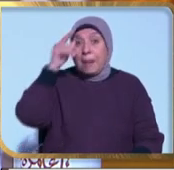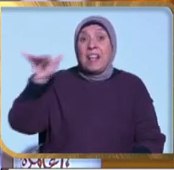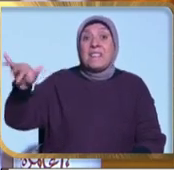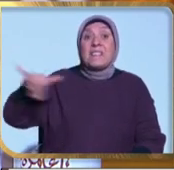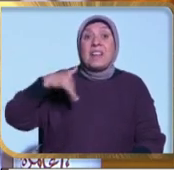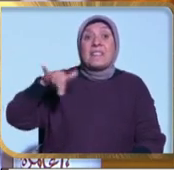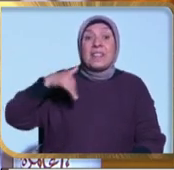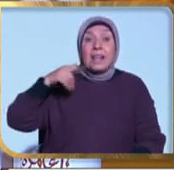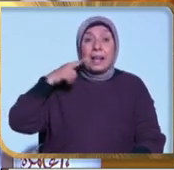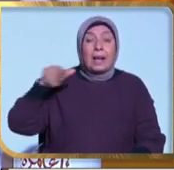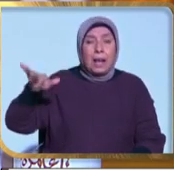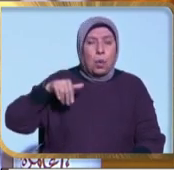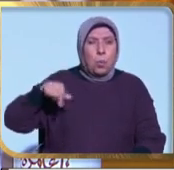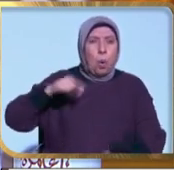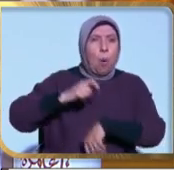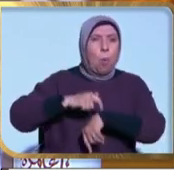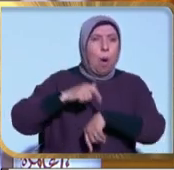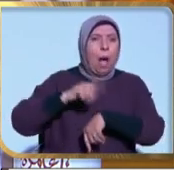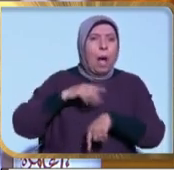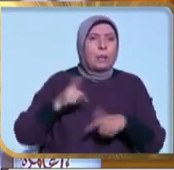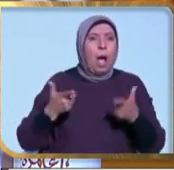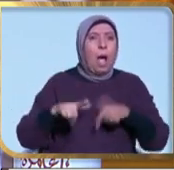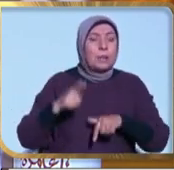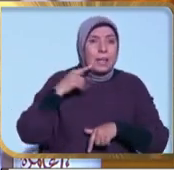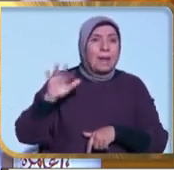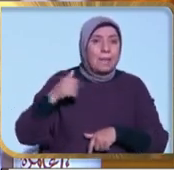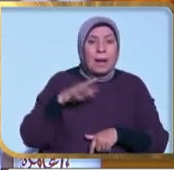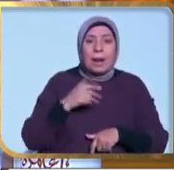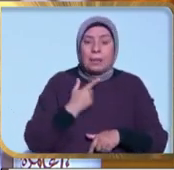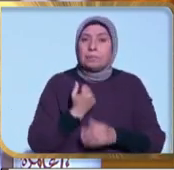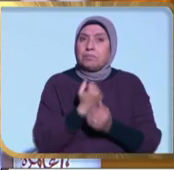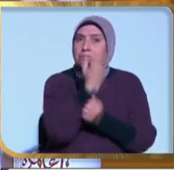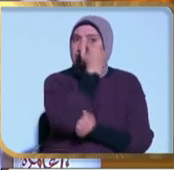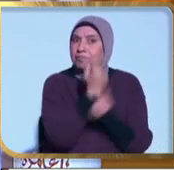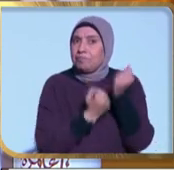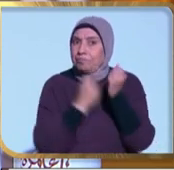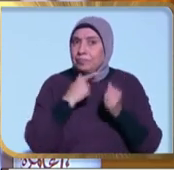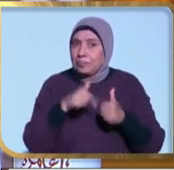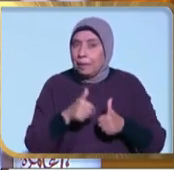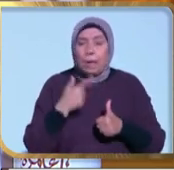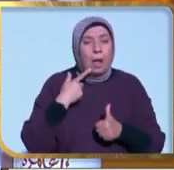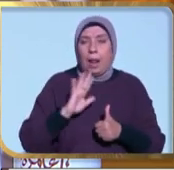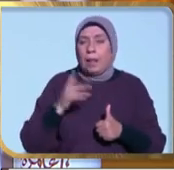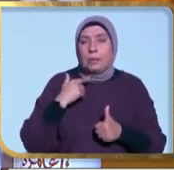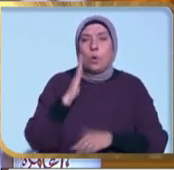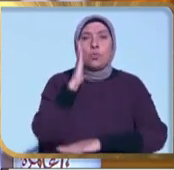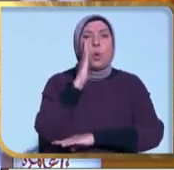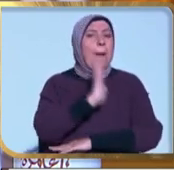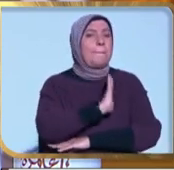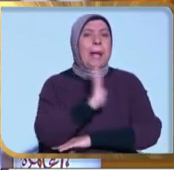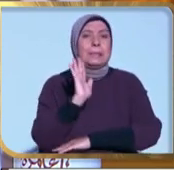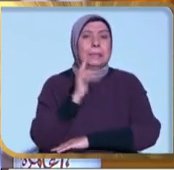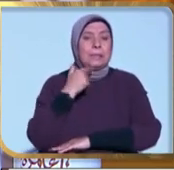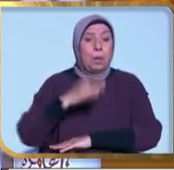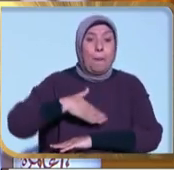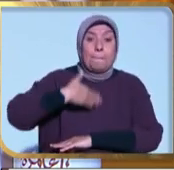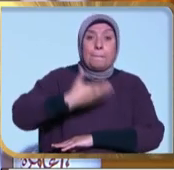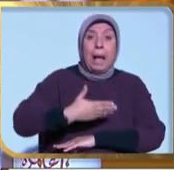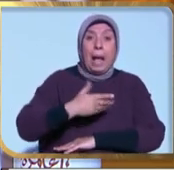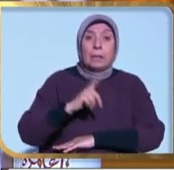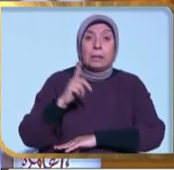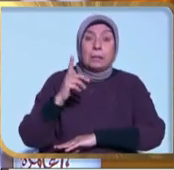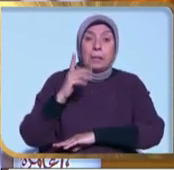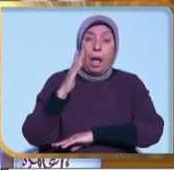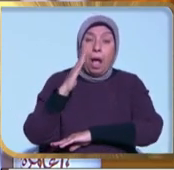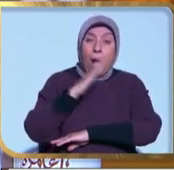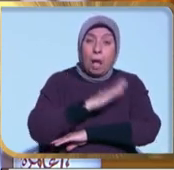تشاء الميسر ليها فتقوم تجمعهم حاجه اسمها جمع التاخير تيجي في وقت العصر تصلي